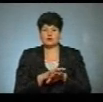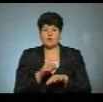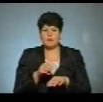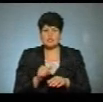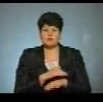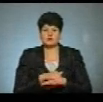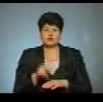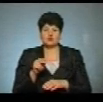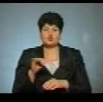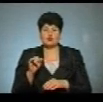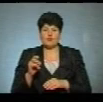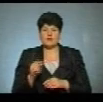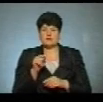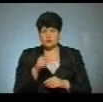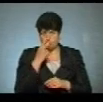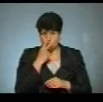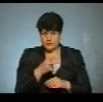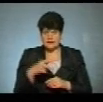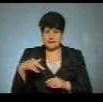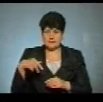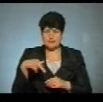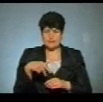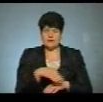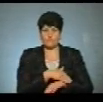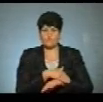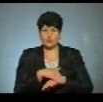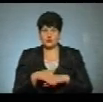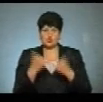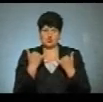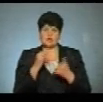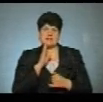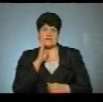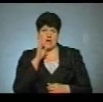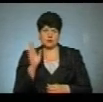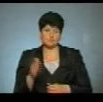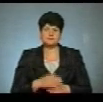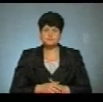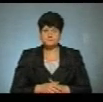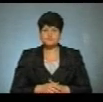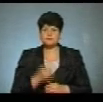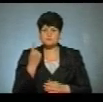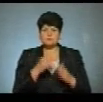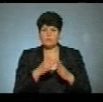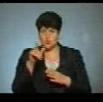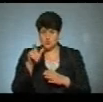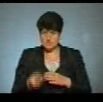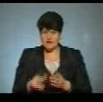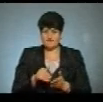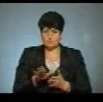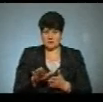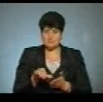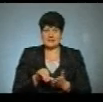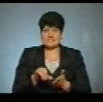вулиці Чорновола. А на цьому, як чоловік йде вулицею Чорновола сьогодні вранці. Одна з сусідок хворого, яка